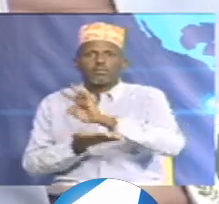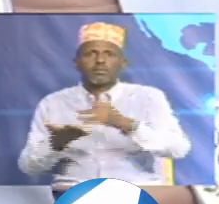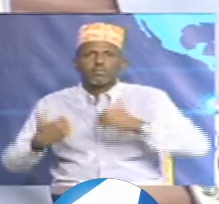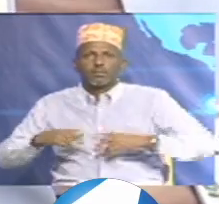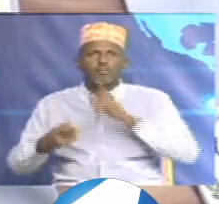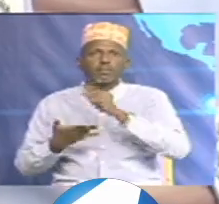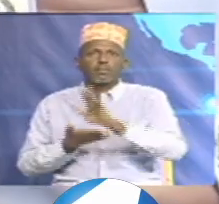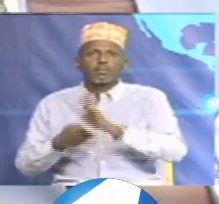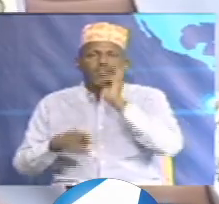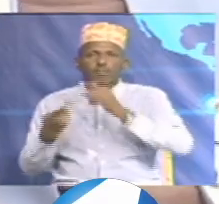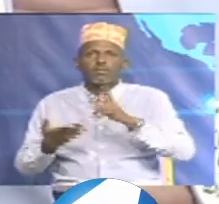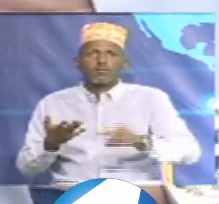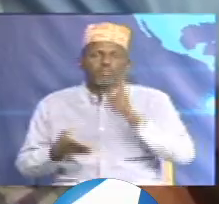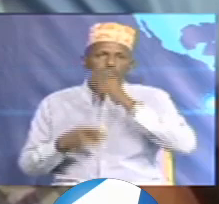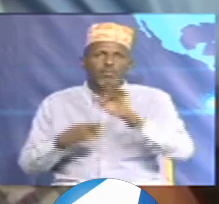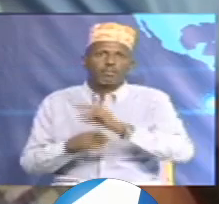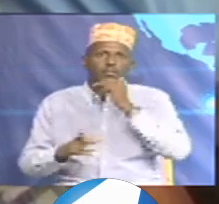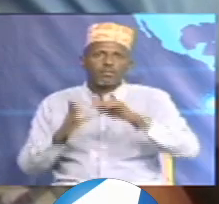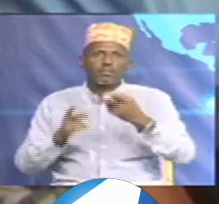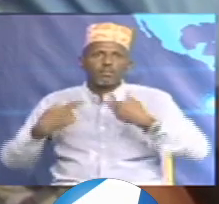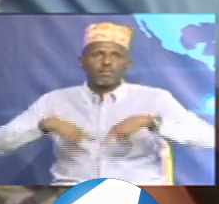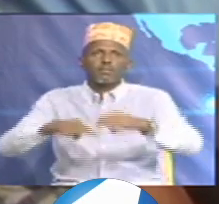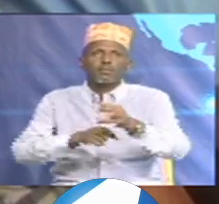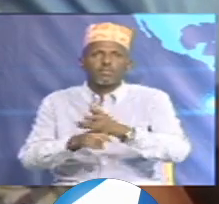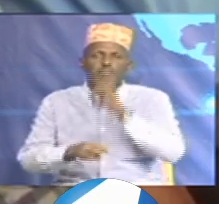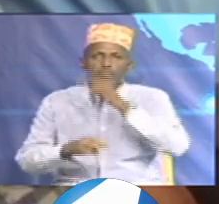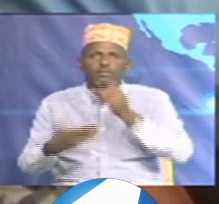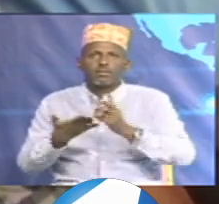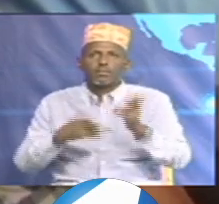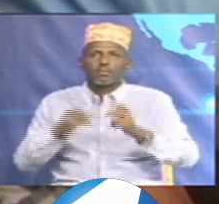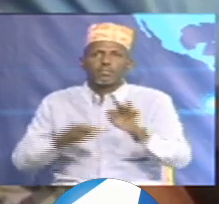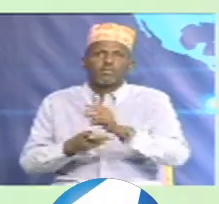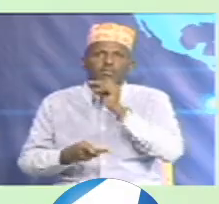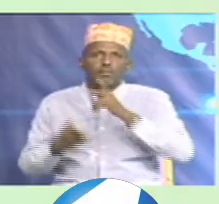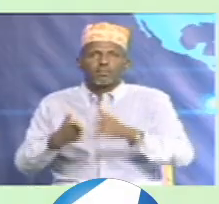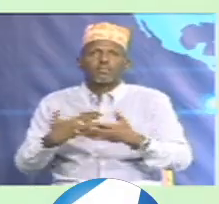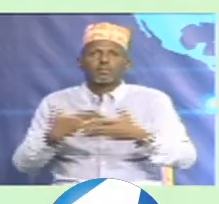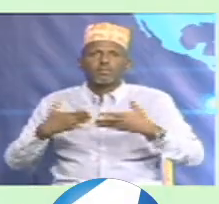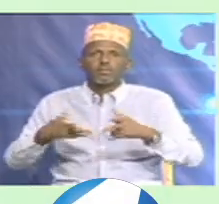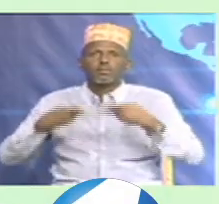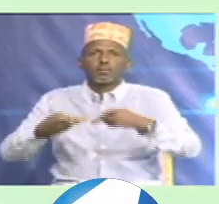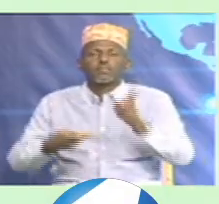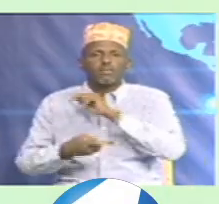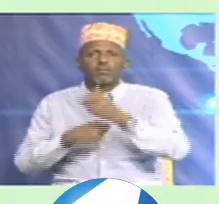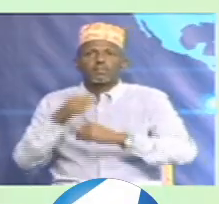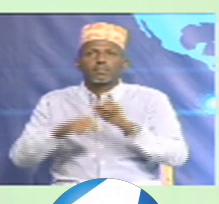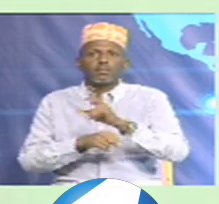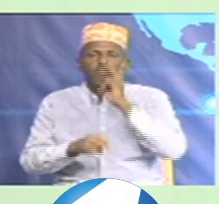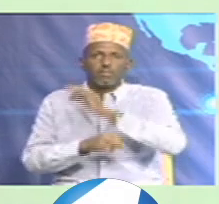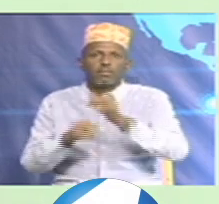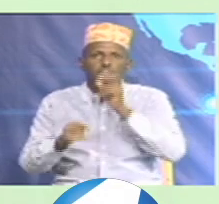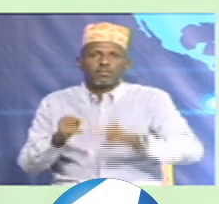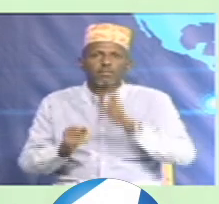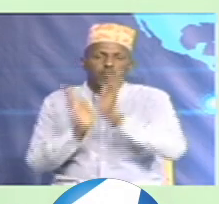gente féminine ne peut occulter le long chemin qui nous attend et nous sommes prêtes à le franchir. Nous sommes plus que déterminés à faire progresser la